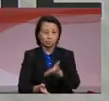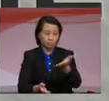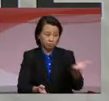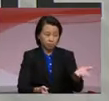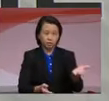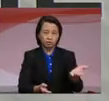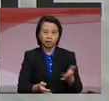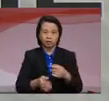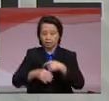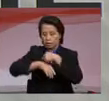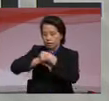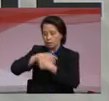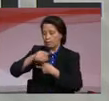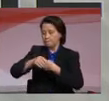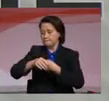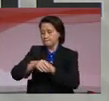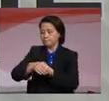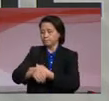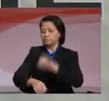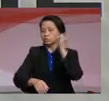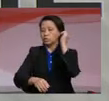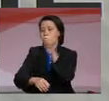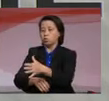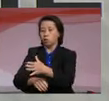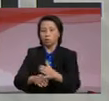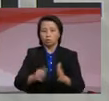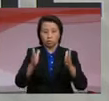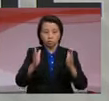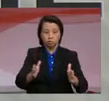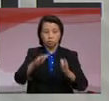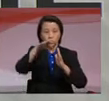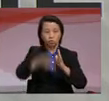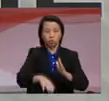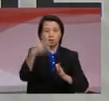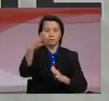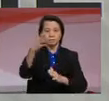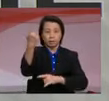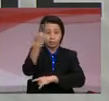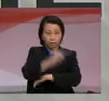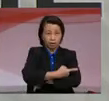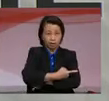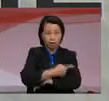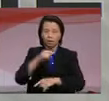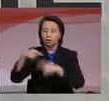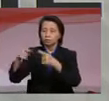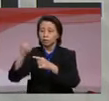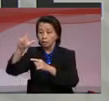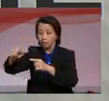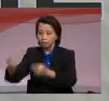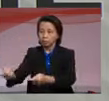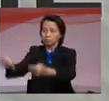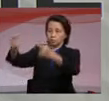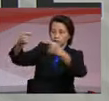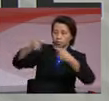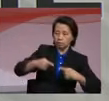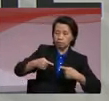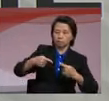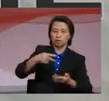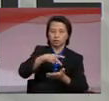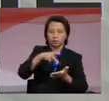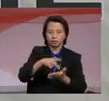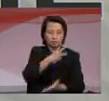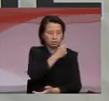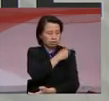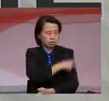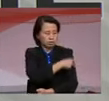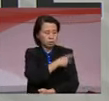buka wristband ni dalam tempoh kurang daripada 14 hari apabila mereka datang ke pusat ataupun klinik